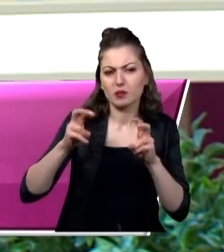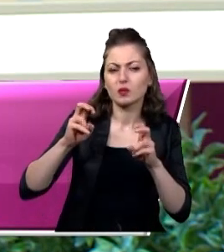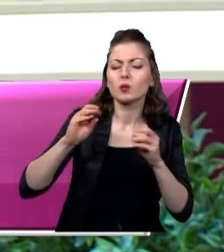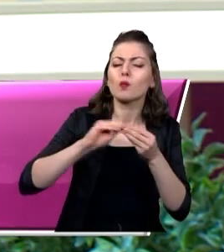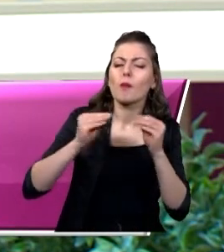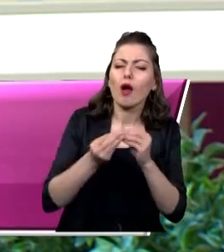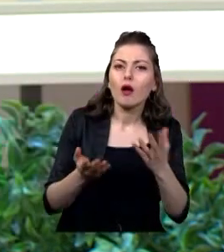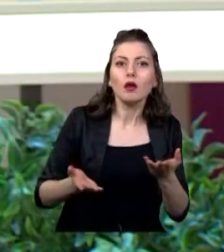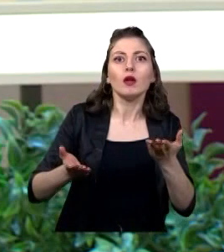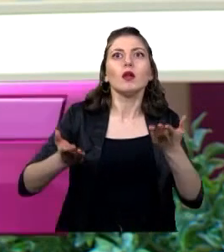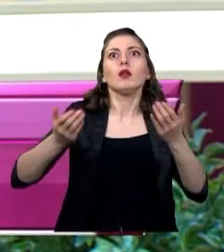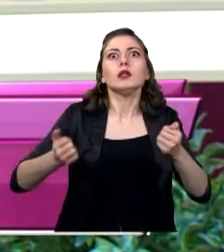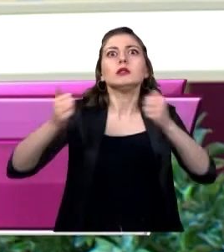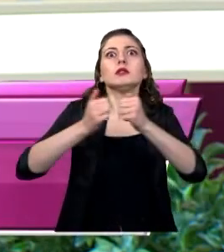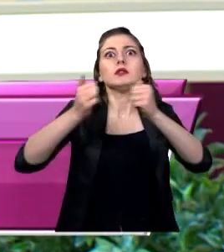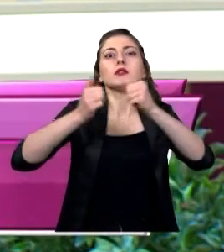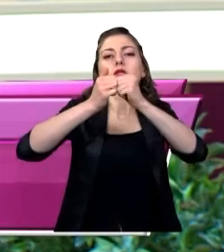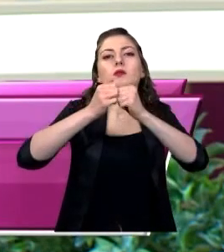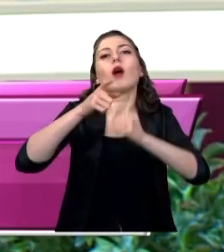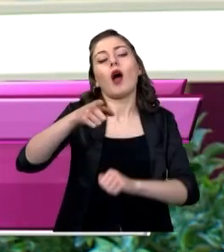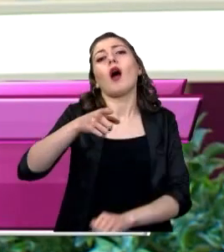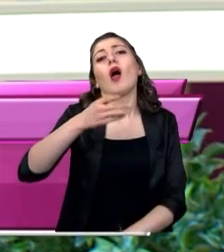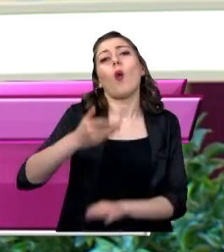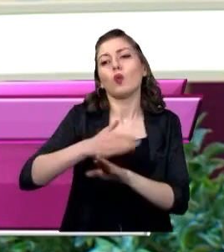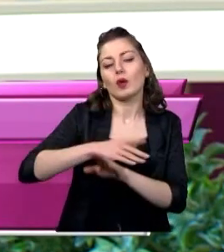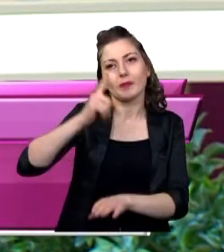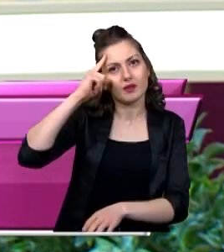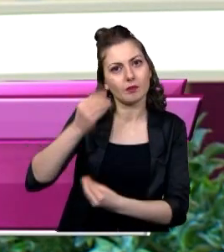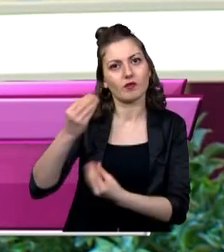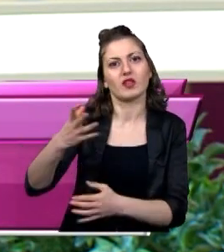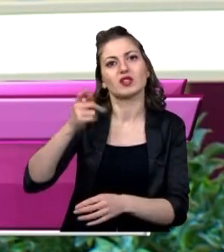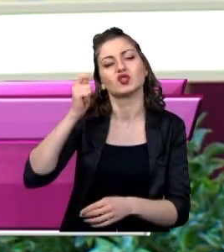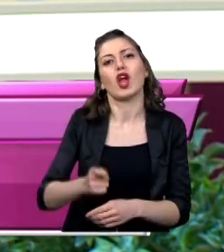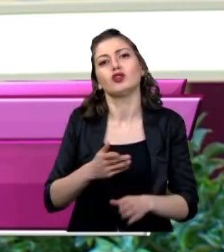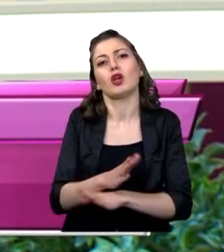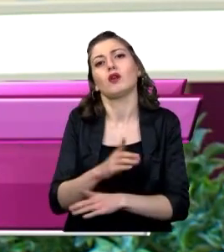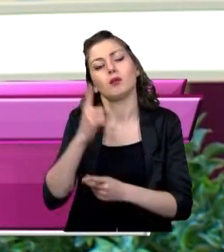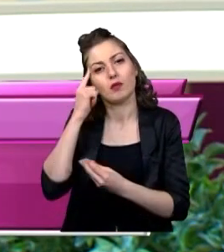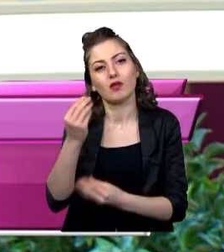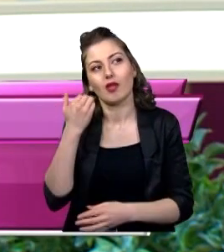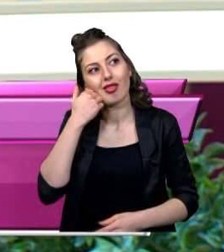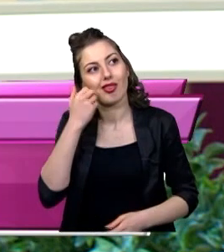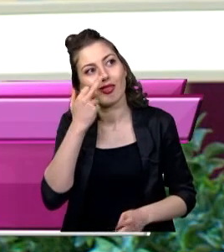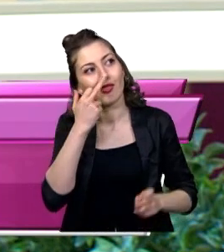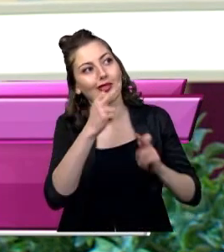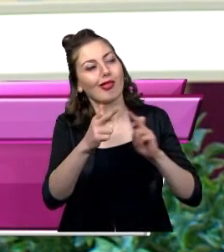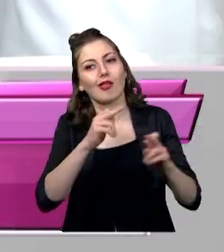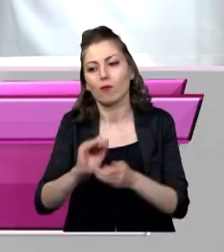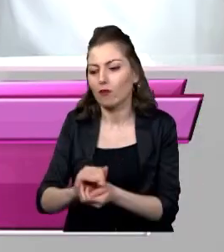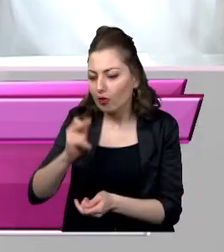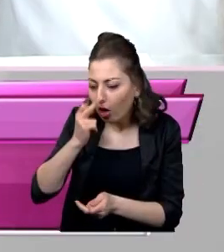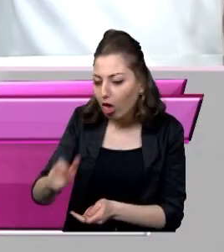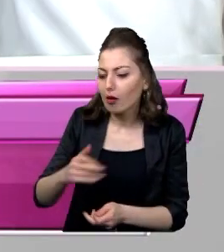üst üste konulurken gerçeği bilerek koymalı tuğlalarını Çünkü siz onu tamamen Yalanla büyütürsen